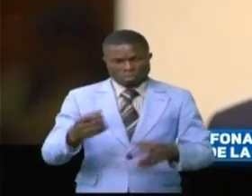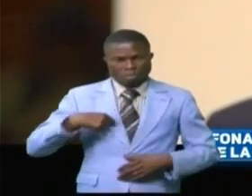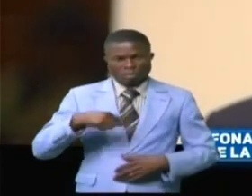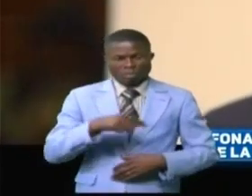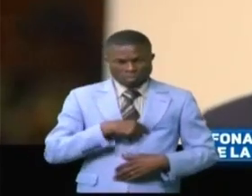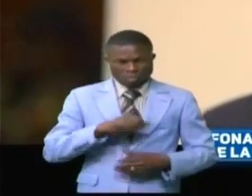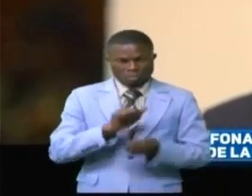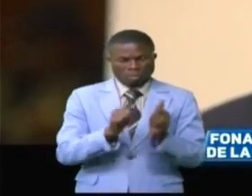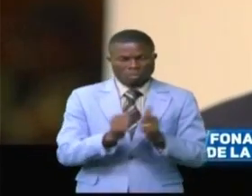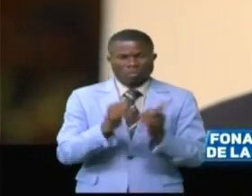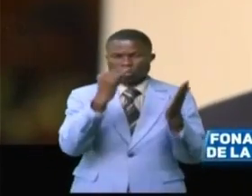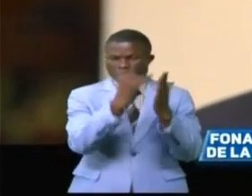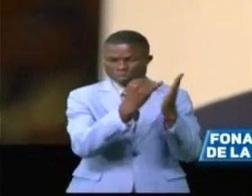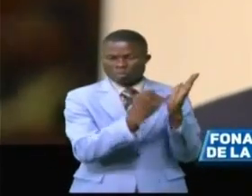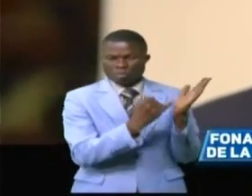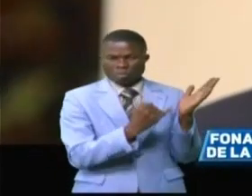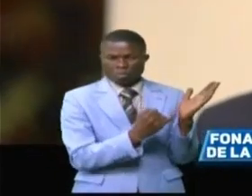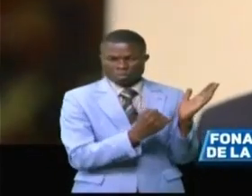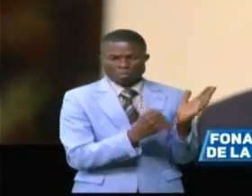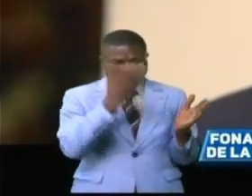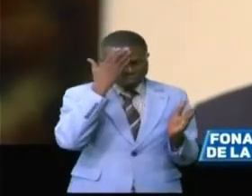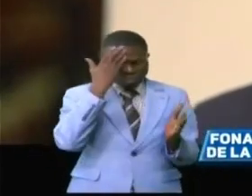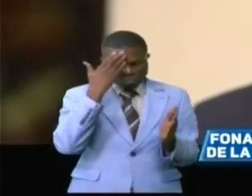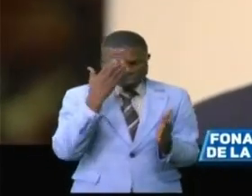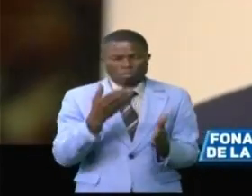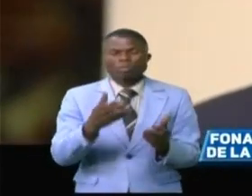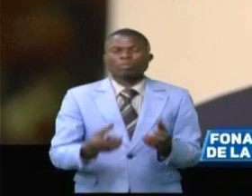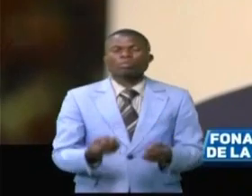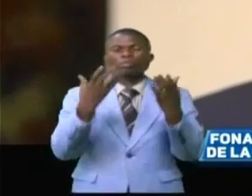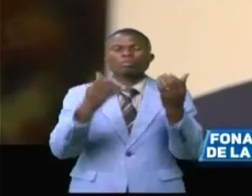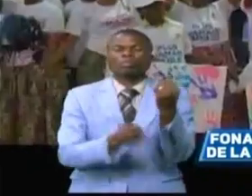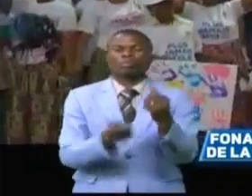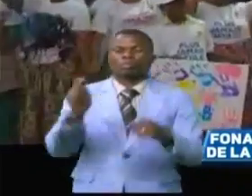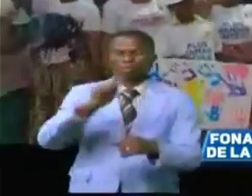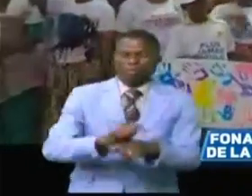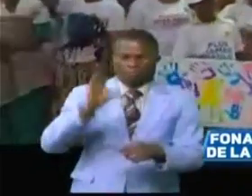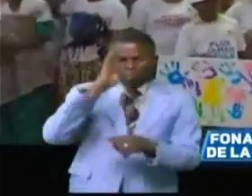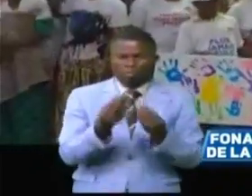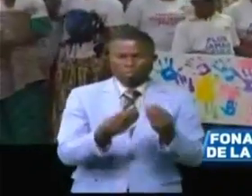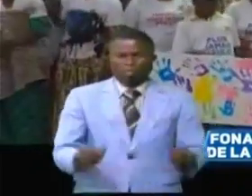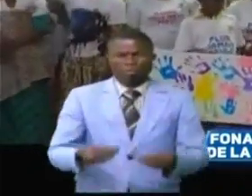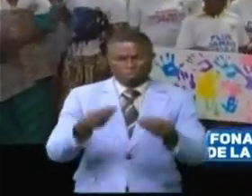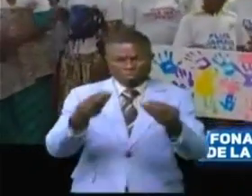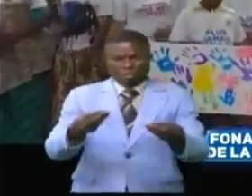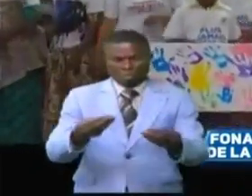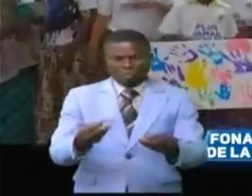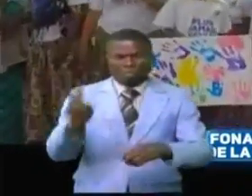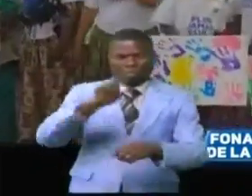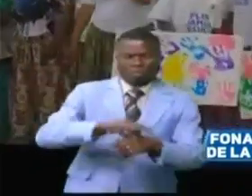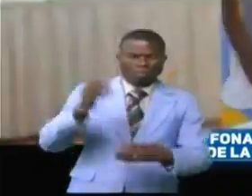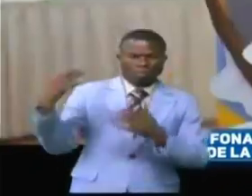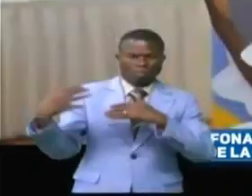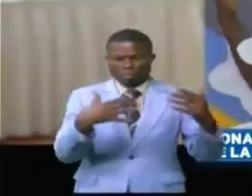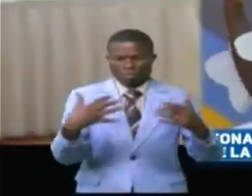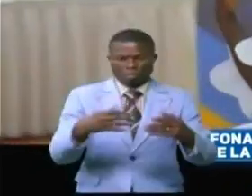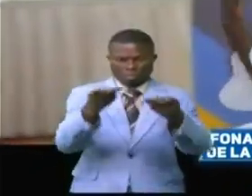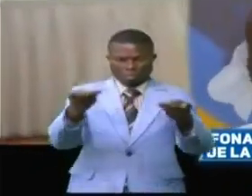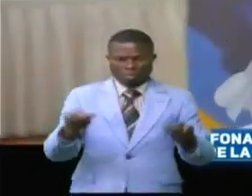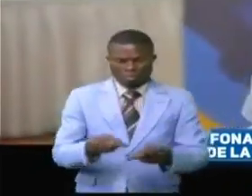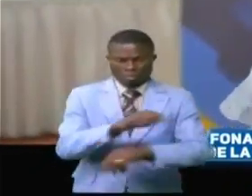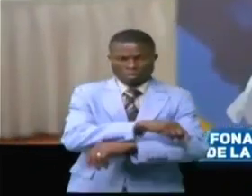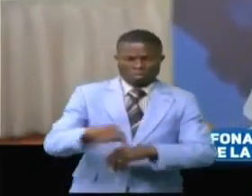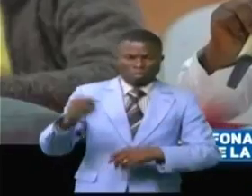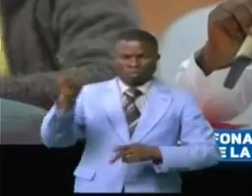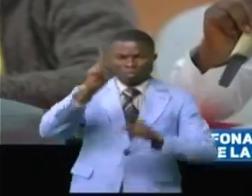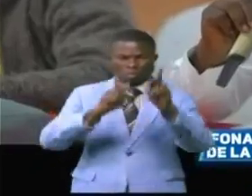processus d'identification et ça va suivre son cours et les réparations s'en suivront. Après le victime de guerre, c'était au cadre de l'administration